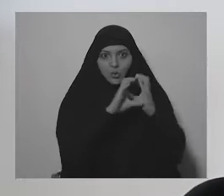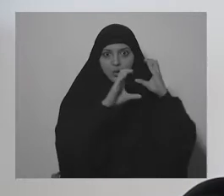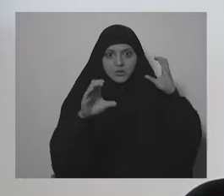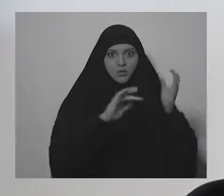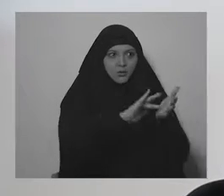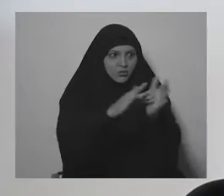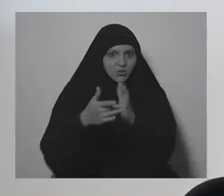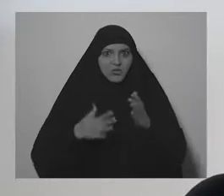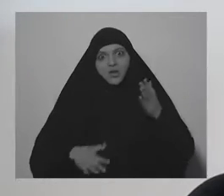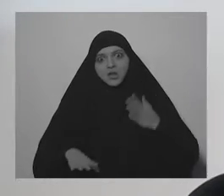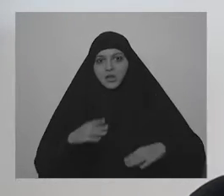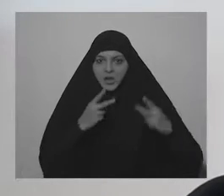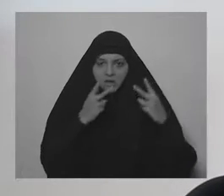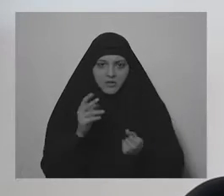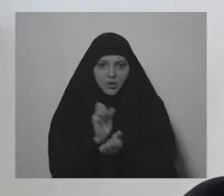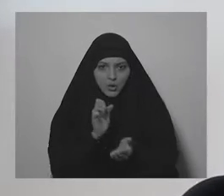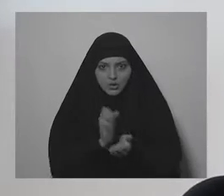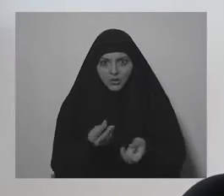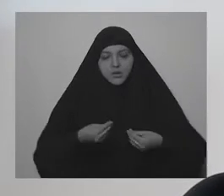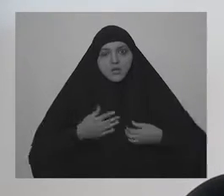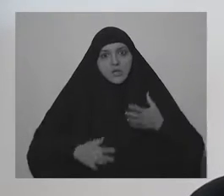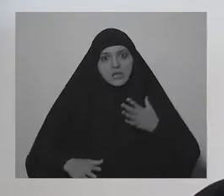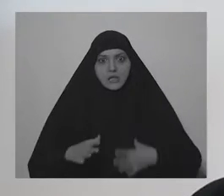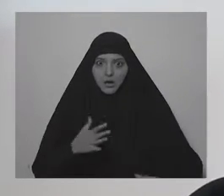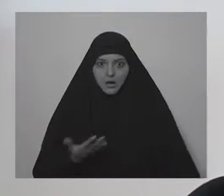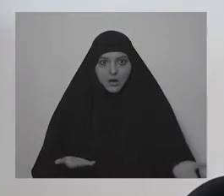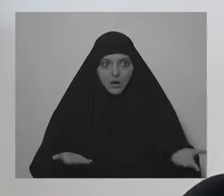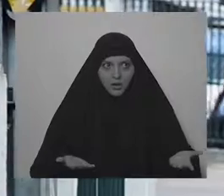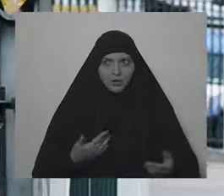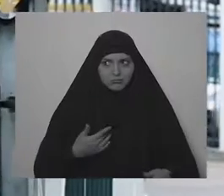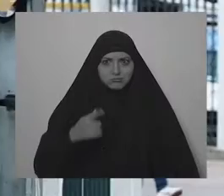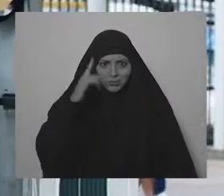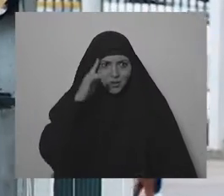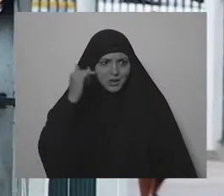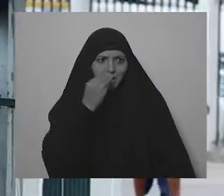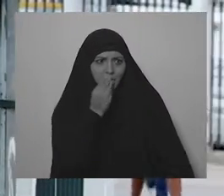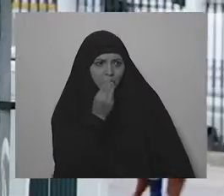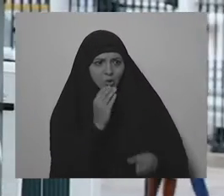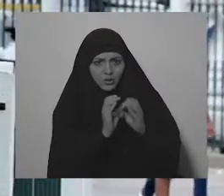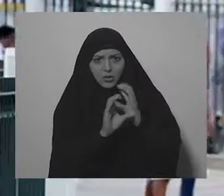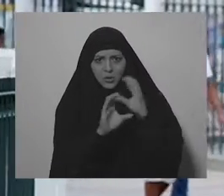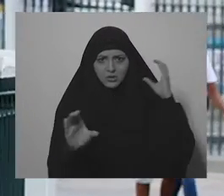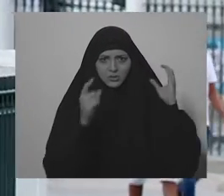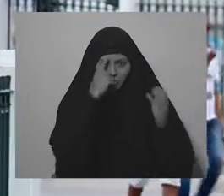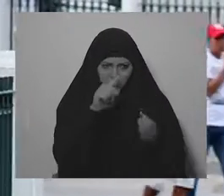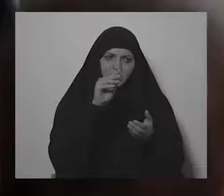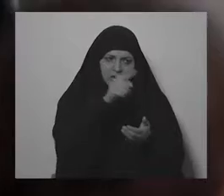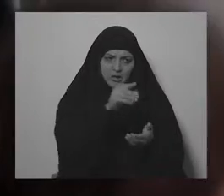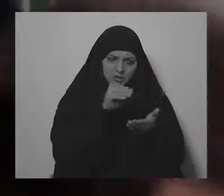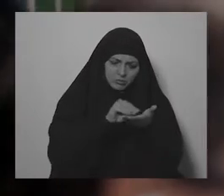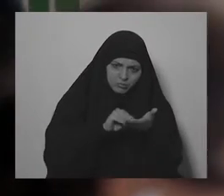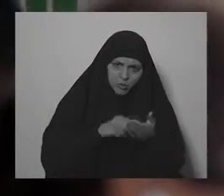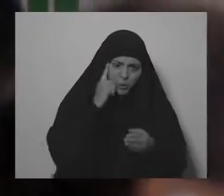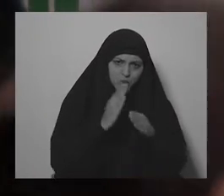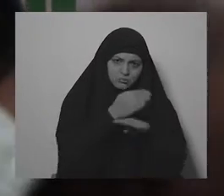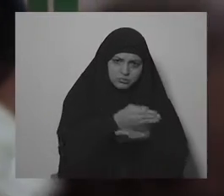الصباح، اللي هي الترونسبور. هذيك الحاجه اللي خلتنا نجيو مأخر، وهذيك الحاجه اللي تعبتنا. هكاك جات الفكرة نتاع الترونسبور، قمنا